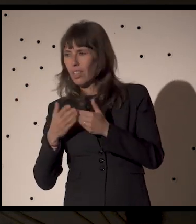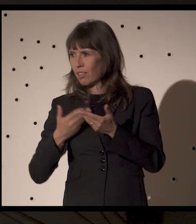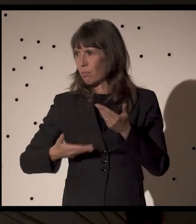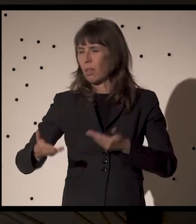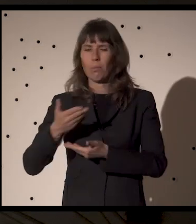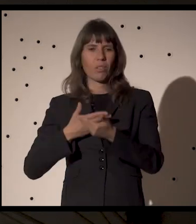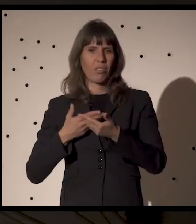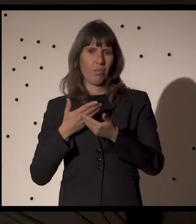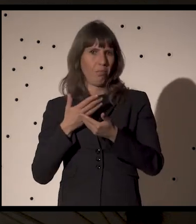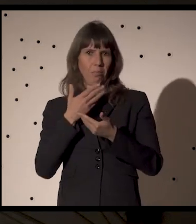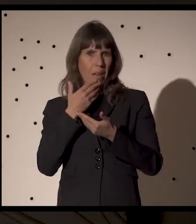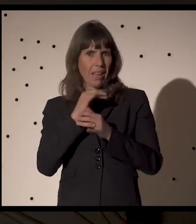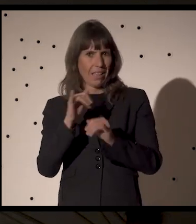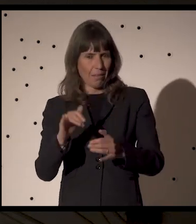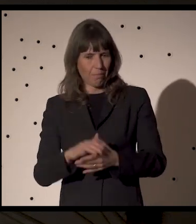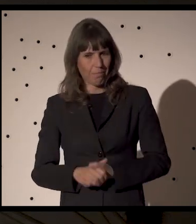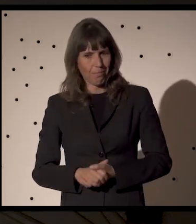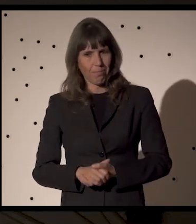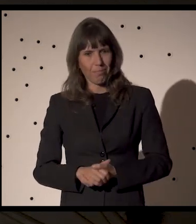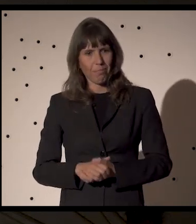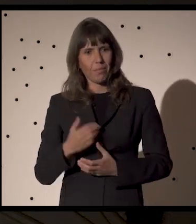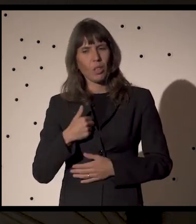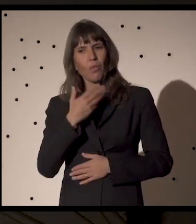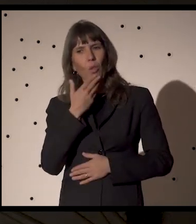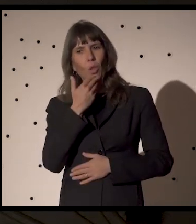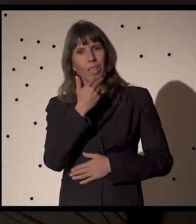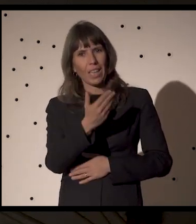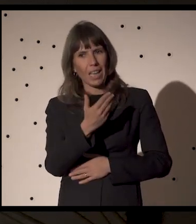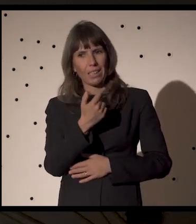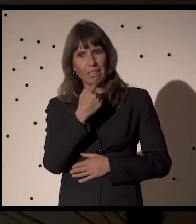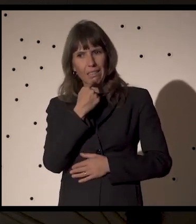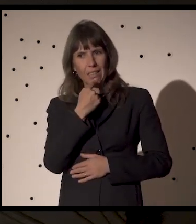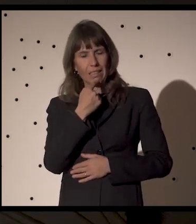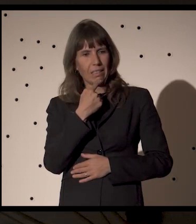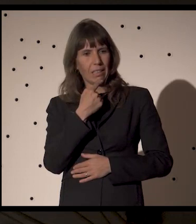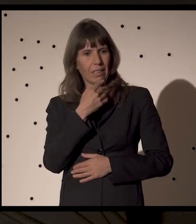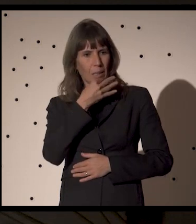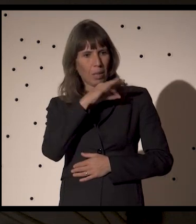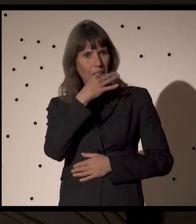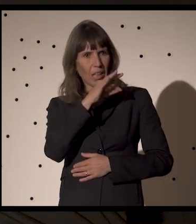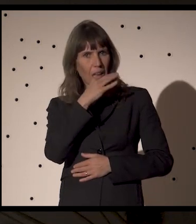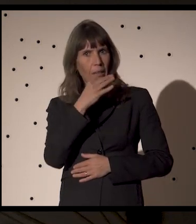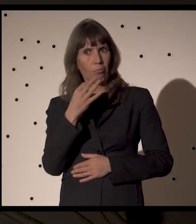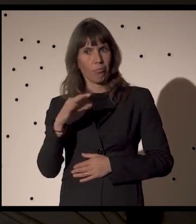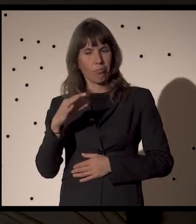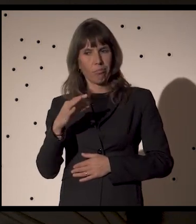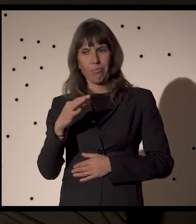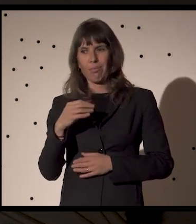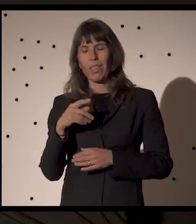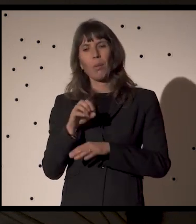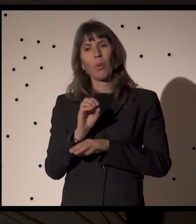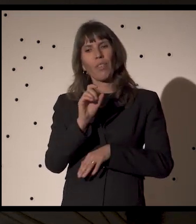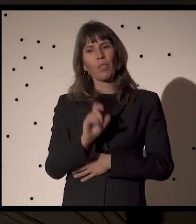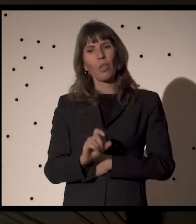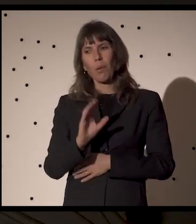collaborazione Un ringraziamento voglio fare le due ai due speaker persone che abbiamo avuto il professor bartenzaghi